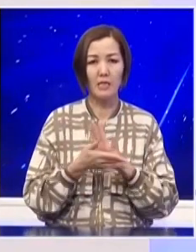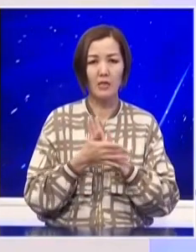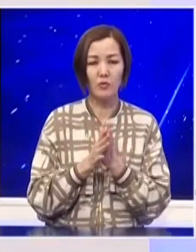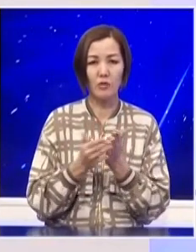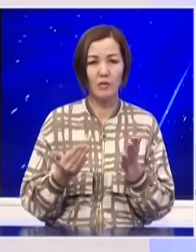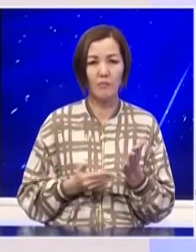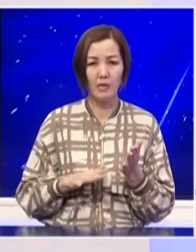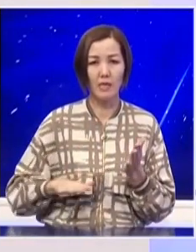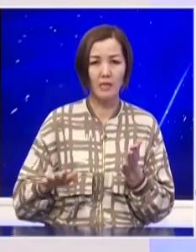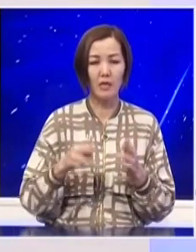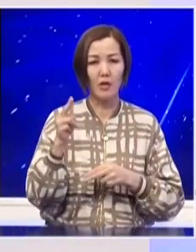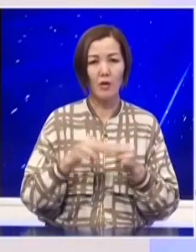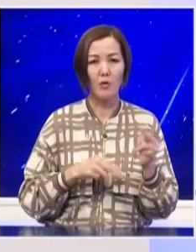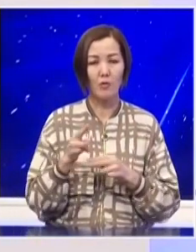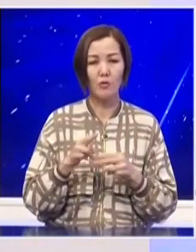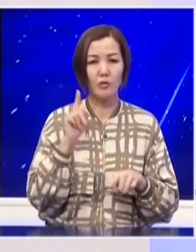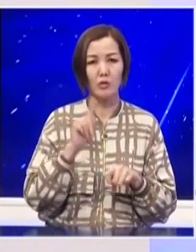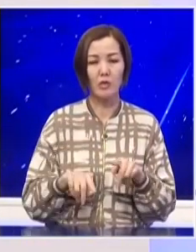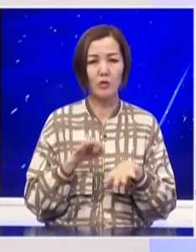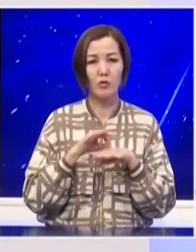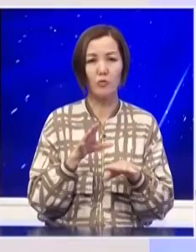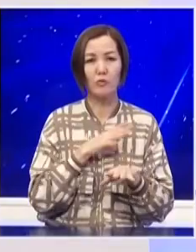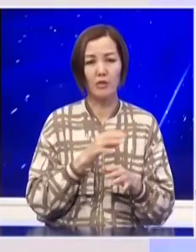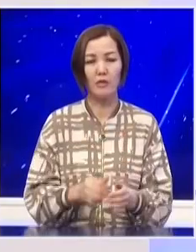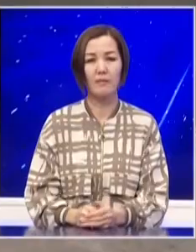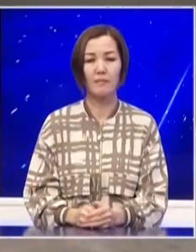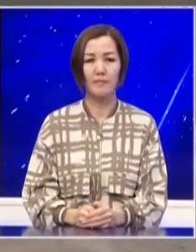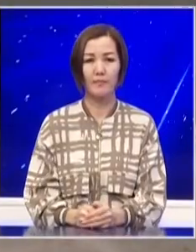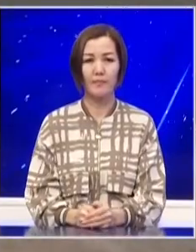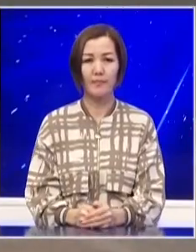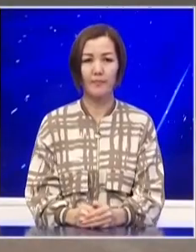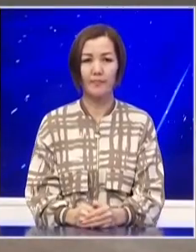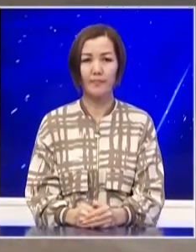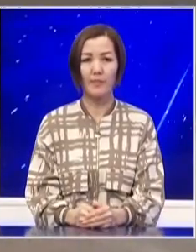елді мекендерде мектептер құрылысы қарқынды жүріп жатыр.